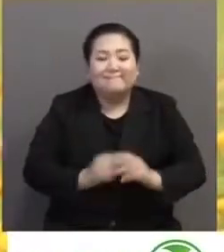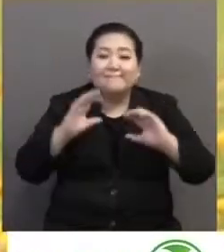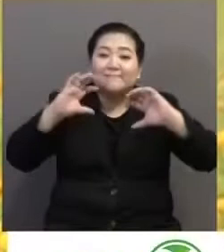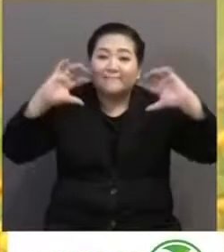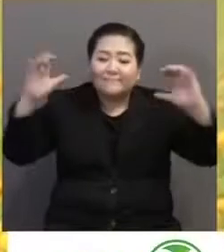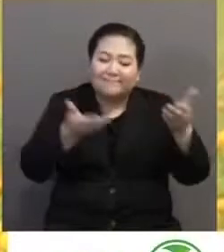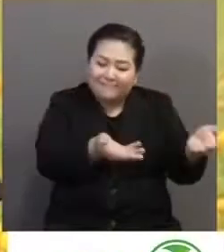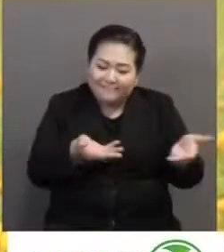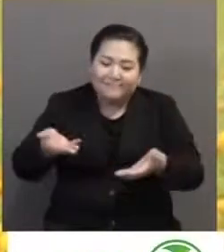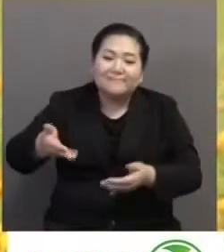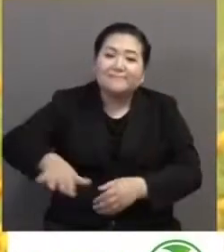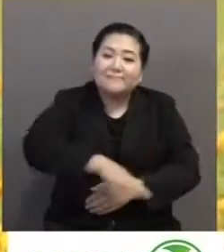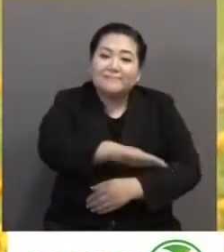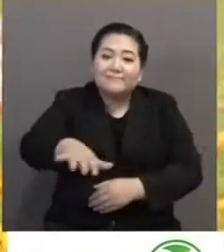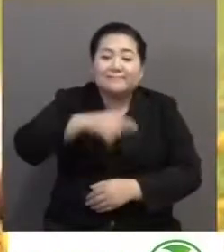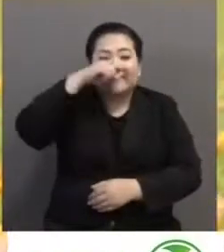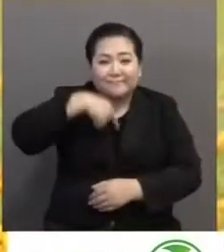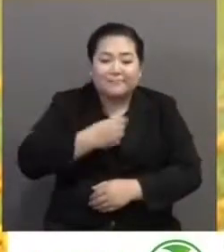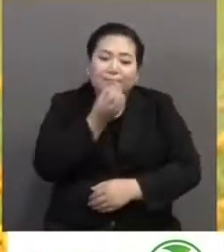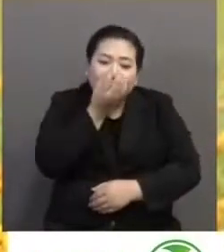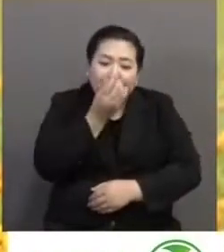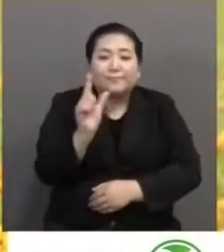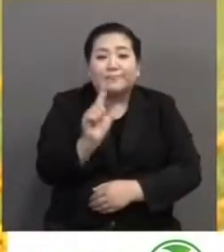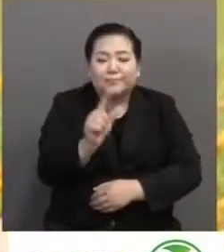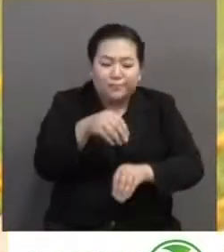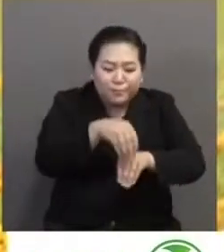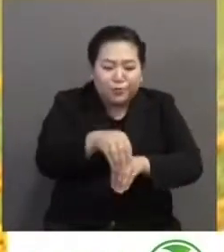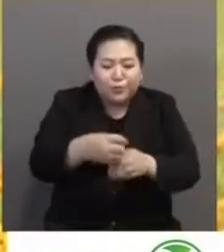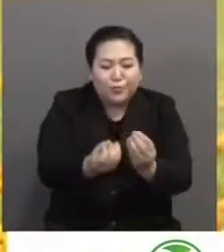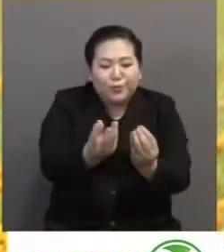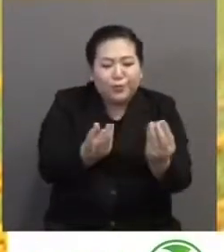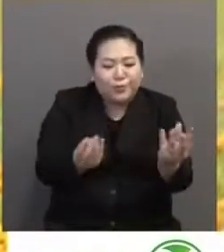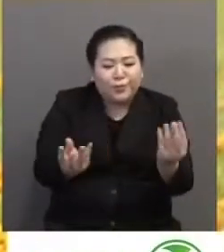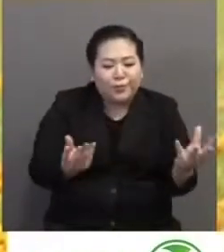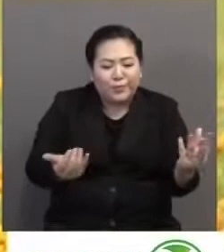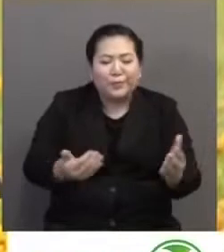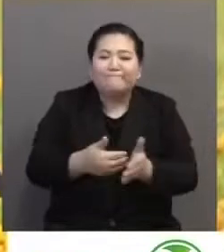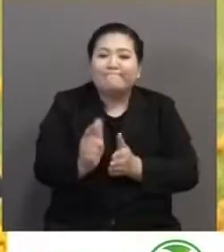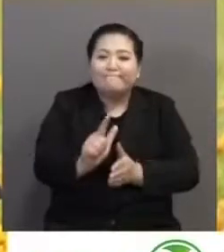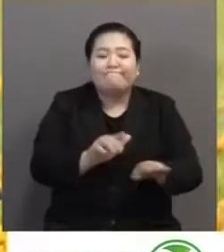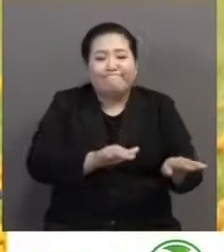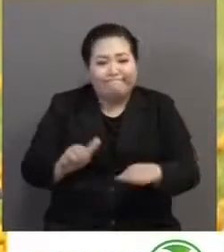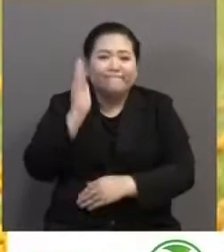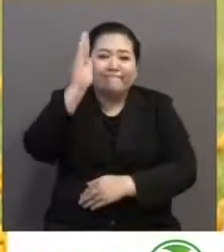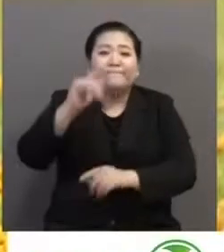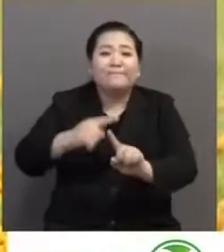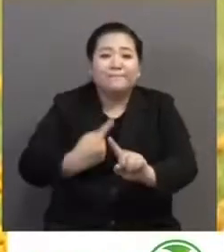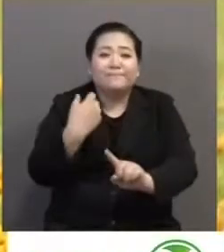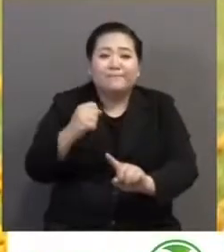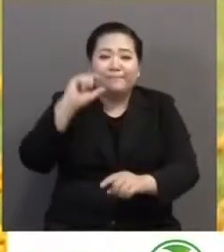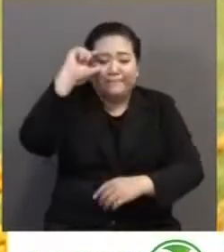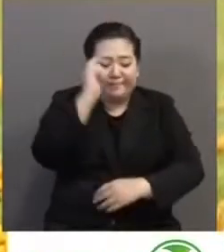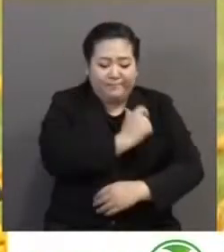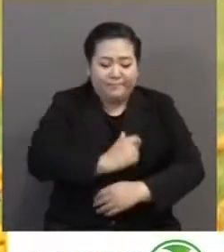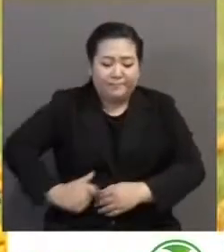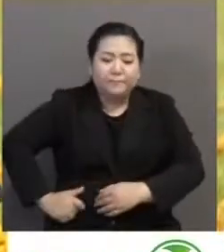เชิญชวนให้ประชาชนทั่วประเทศปลูกดอกไม้สีเหลืองเพื่อให้ไปบานสะพรั่งพร้อมกันในช่วงงานพระราชพิธีถวายพระเพลิงพระบร